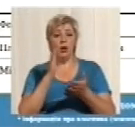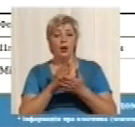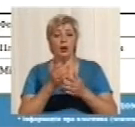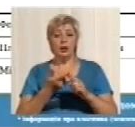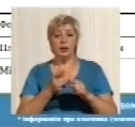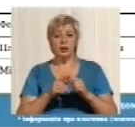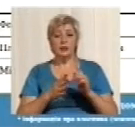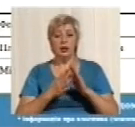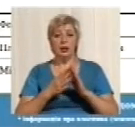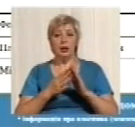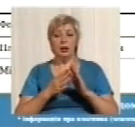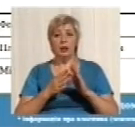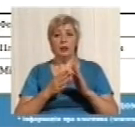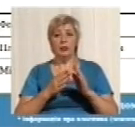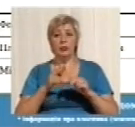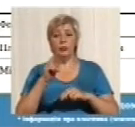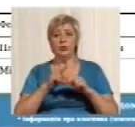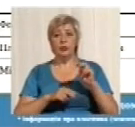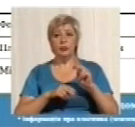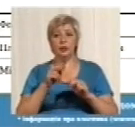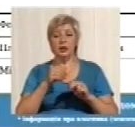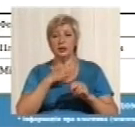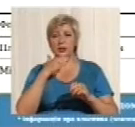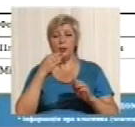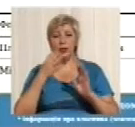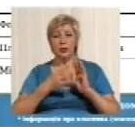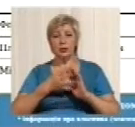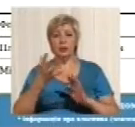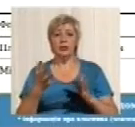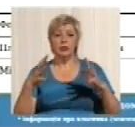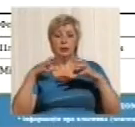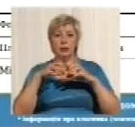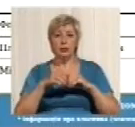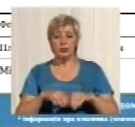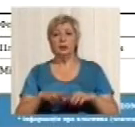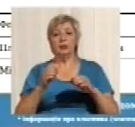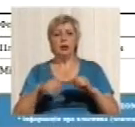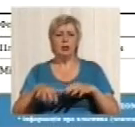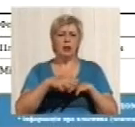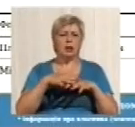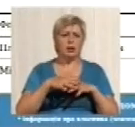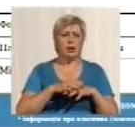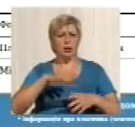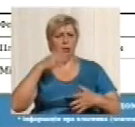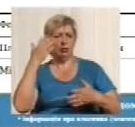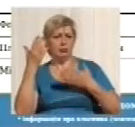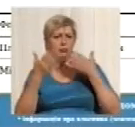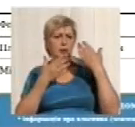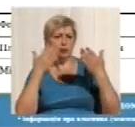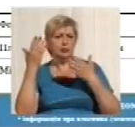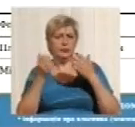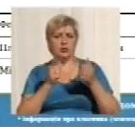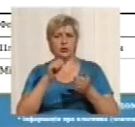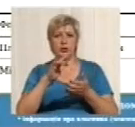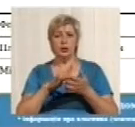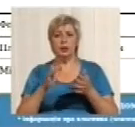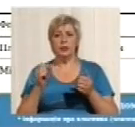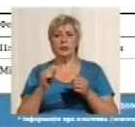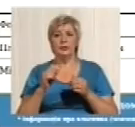обслуговування багатоквартирного житлового будинку з об'єктами торгово-розважальної та ринкової інфраструктури. Адреса – вулиця Героїв